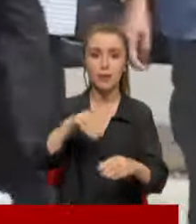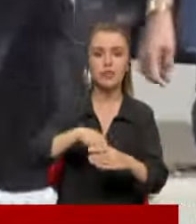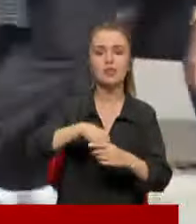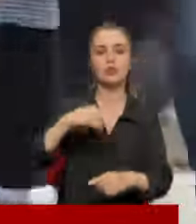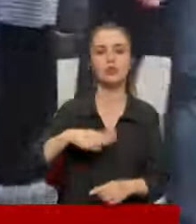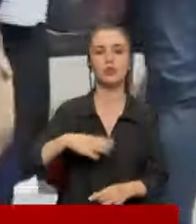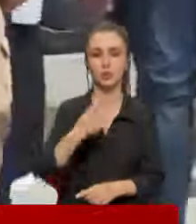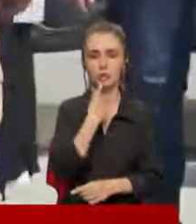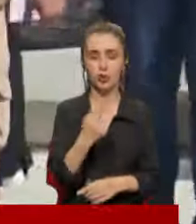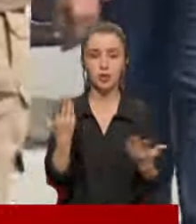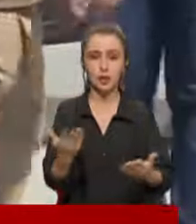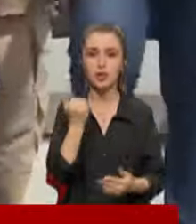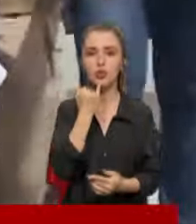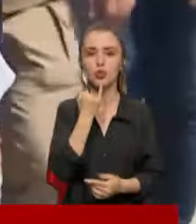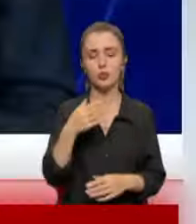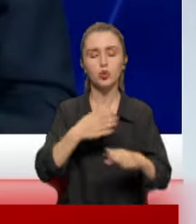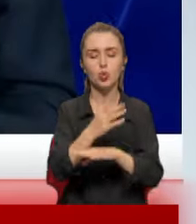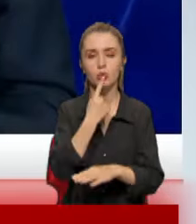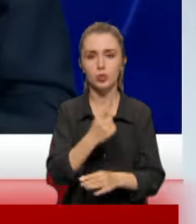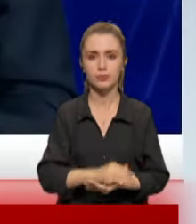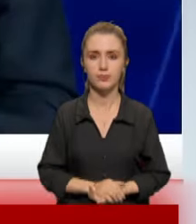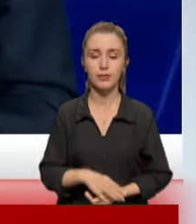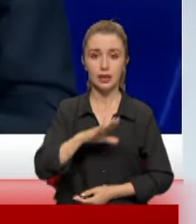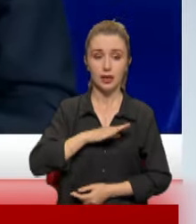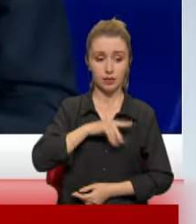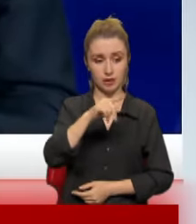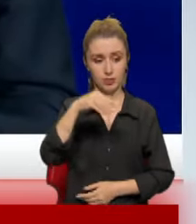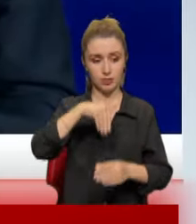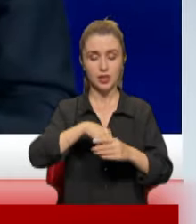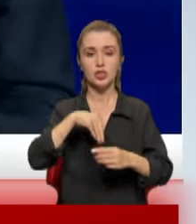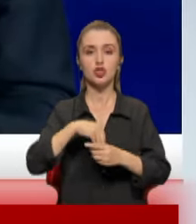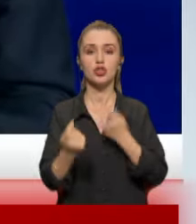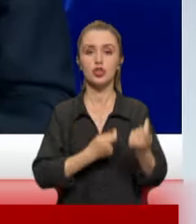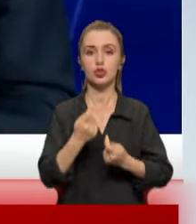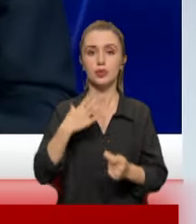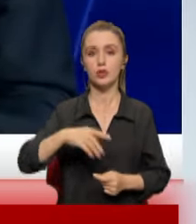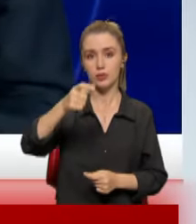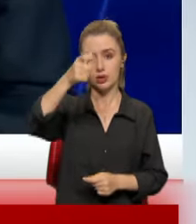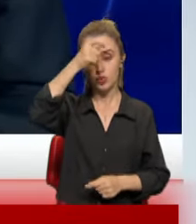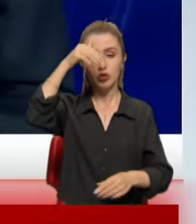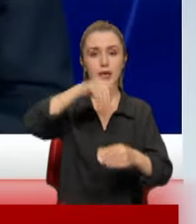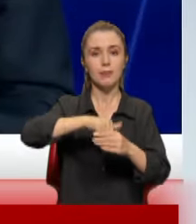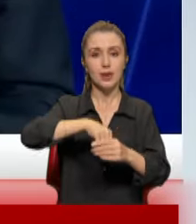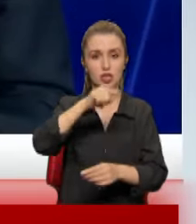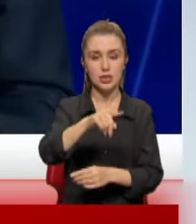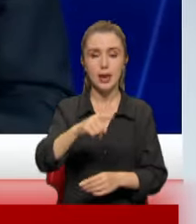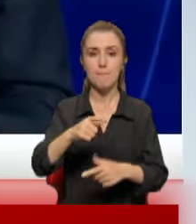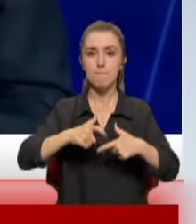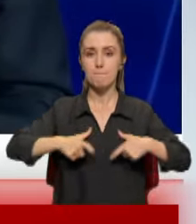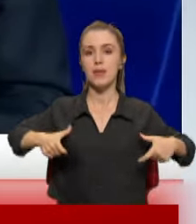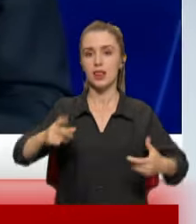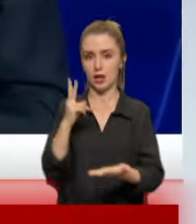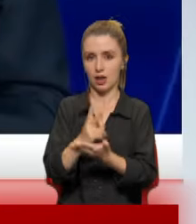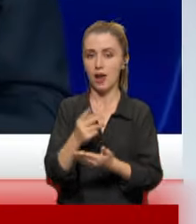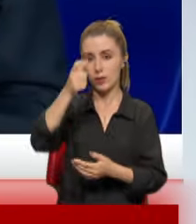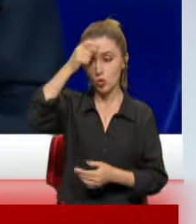tercih ettim dedi. Yani torpili de doğruladı. Evladımın mecliste çalışmasını, çünkü Türkiye Büyük Millet Meclisi hem milli iradenin hem